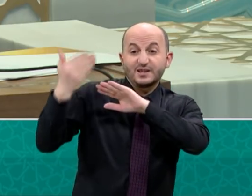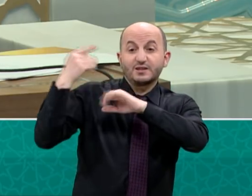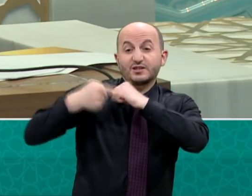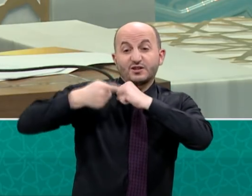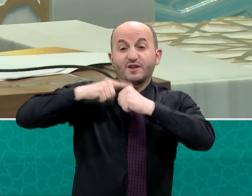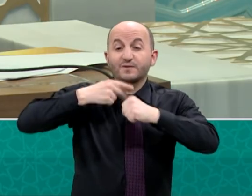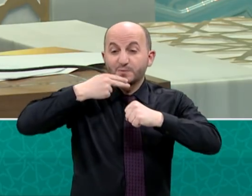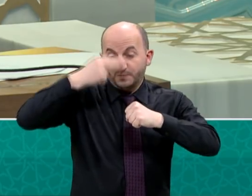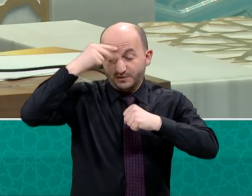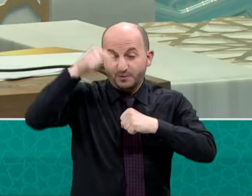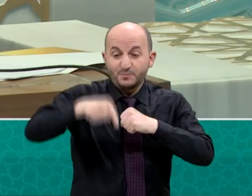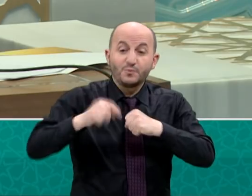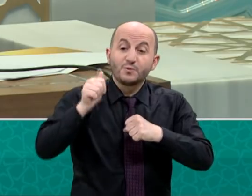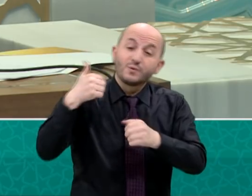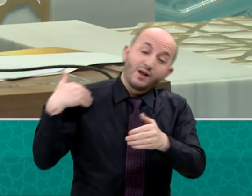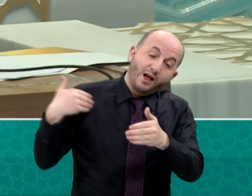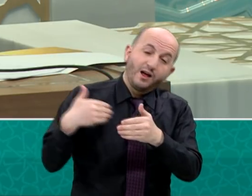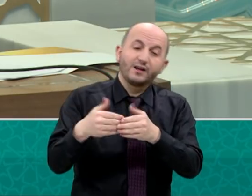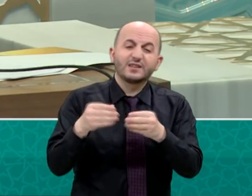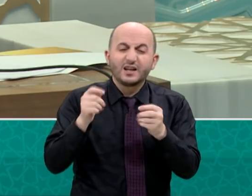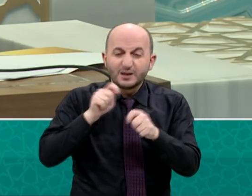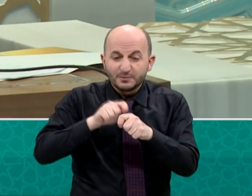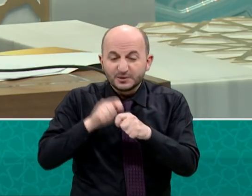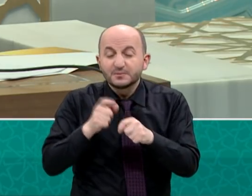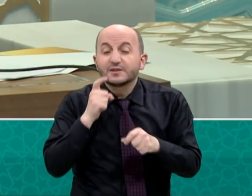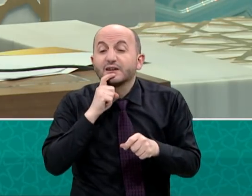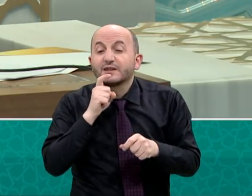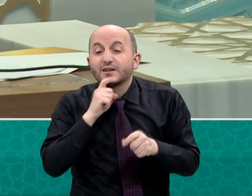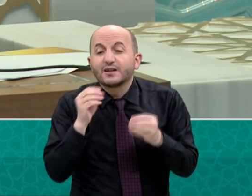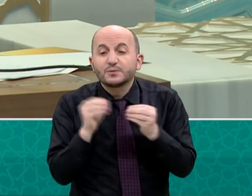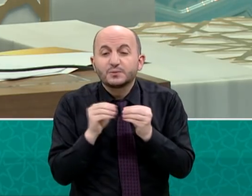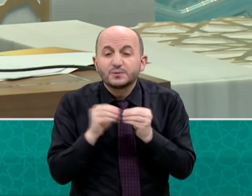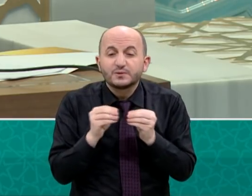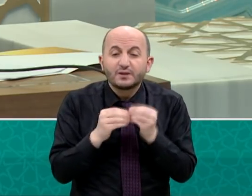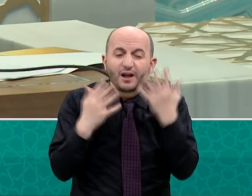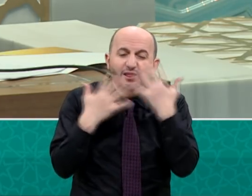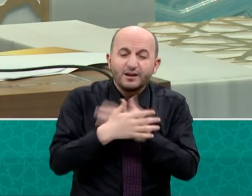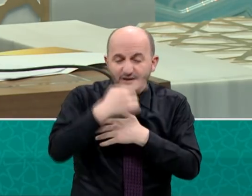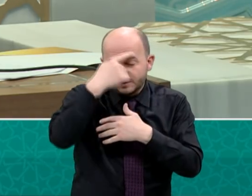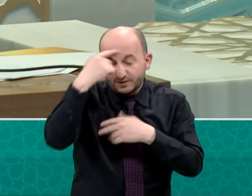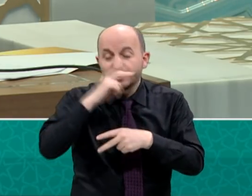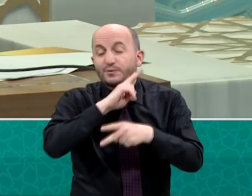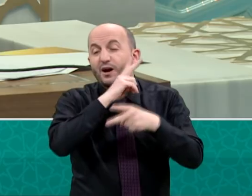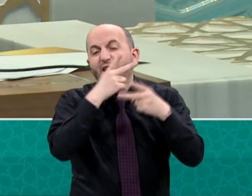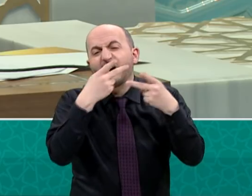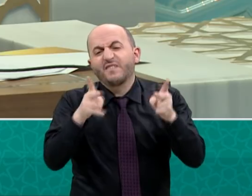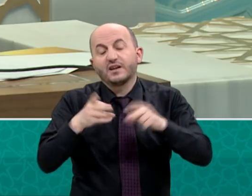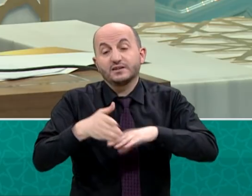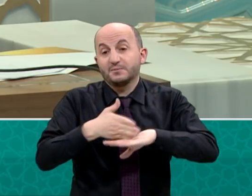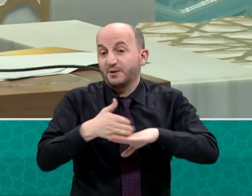bugüne işlemiş olduğumuz kusurlarımıza, hatalarımıza inşallah onların bağışlanmasına vesile